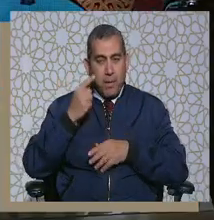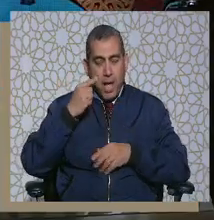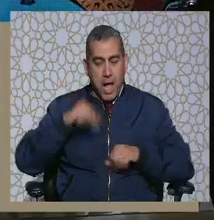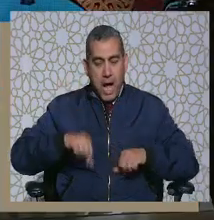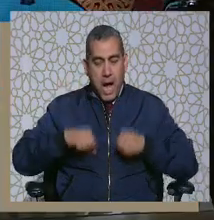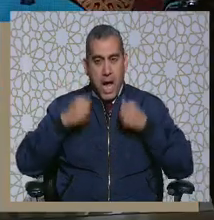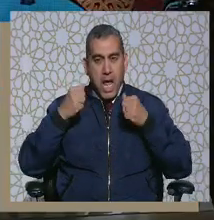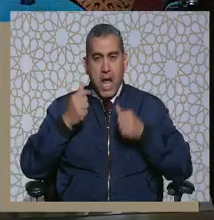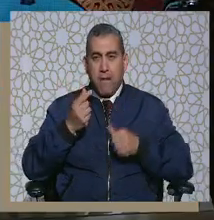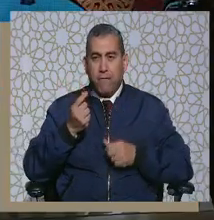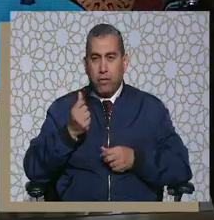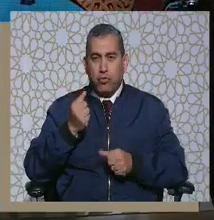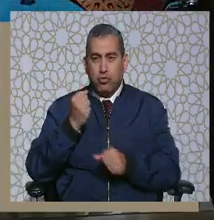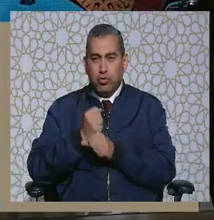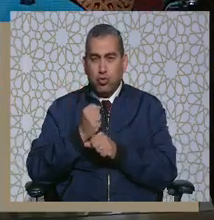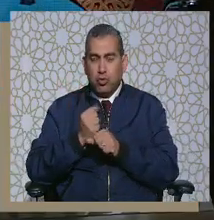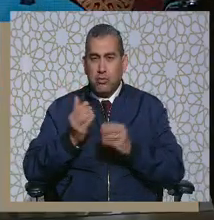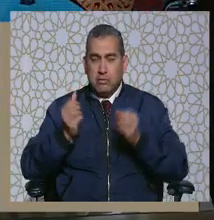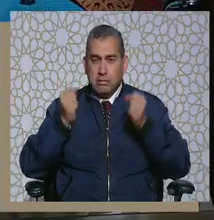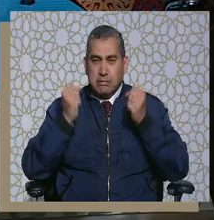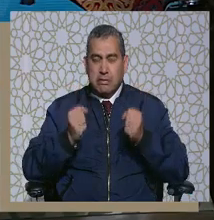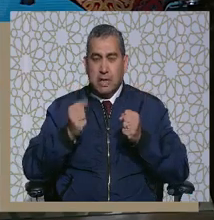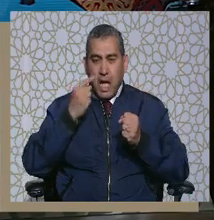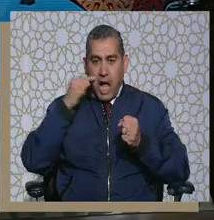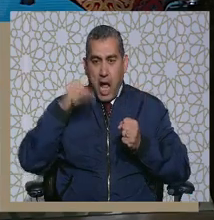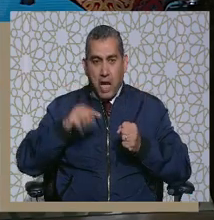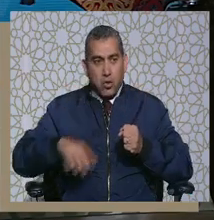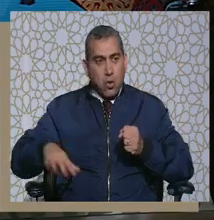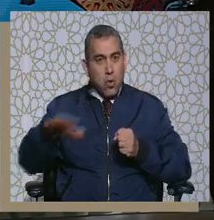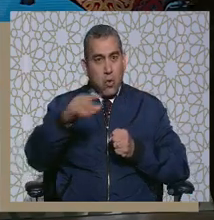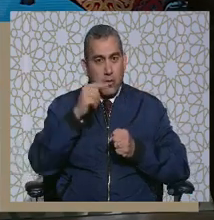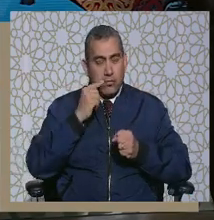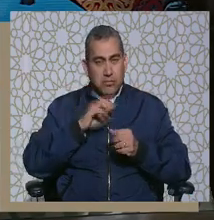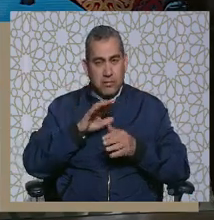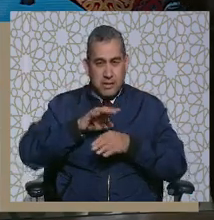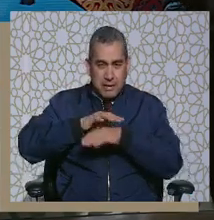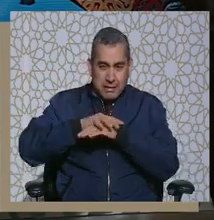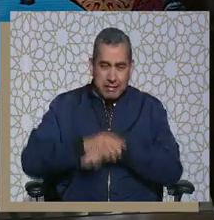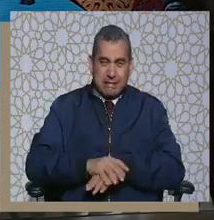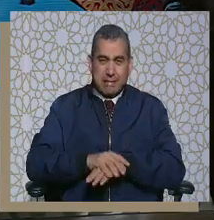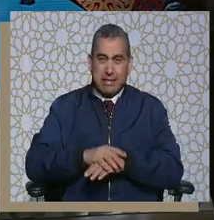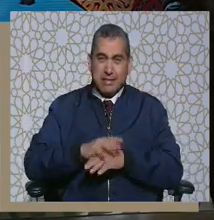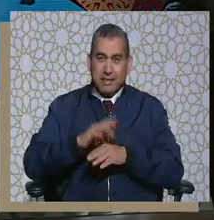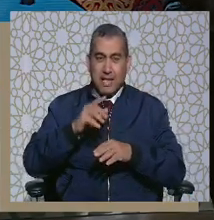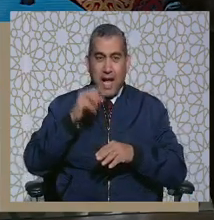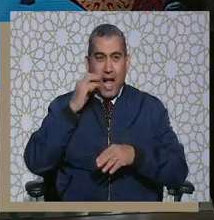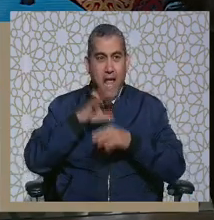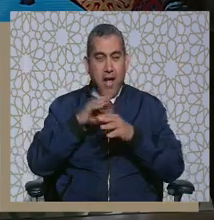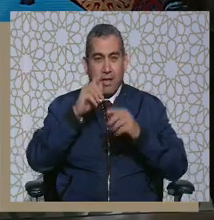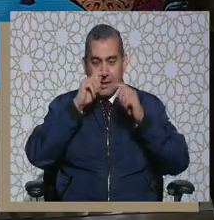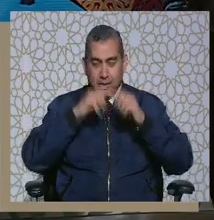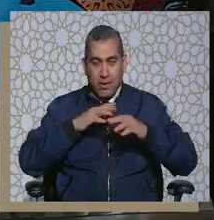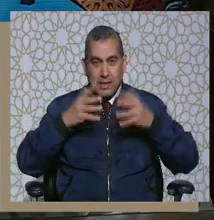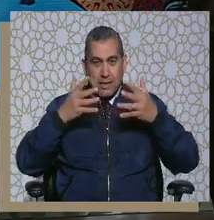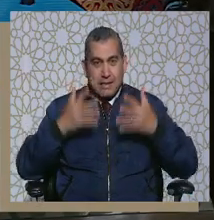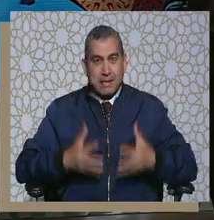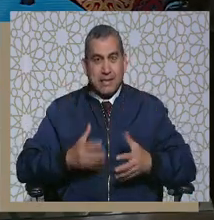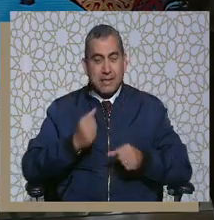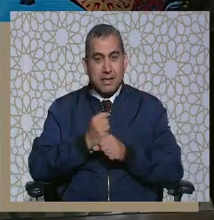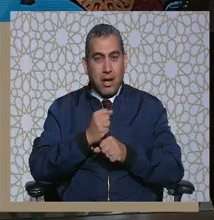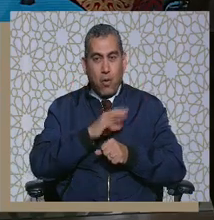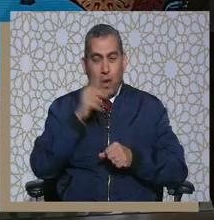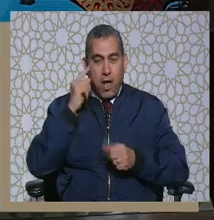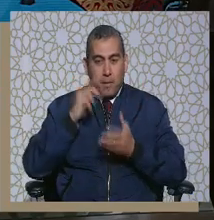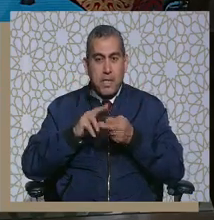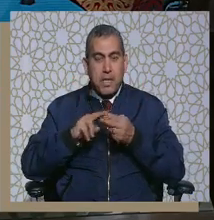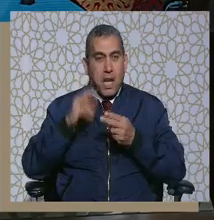الماديه اللي احنا بنعيش فيها وبتدوس علينا وبتضغط علينا هنتكلم النهارده عن